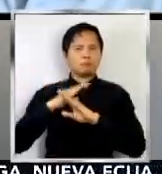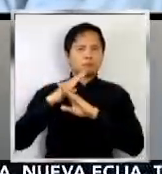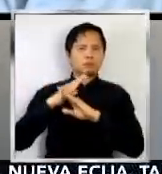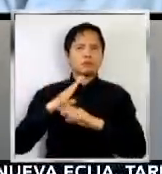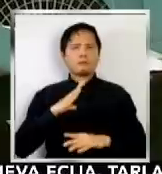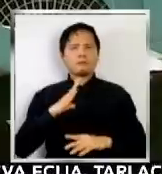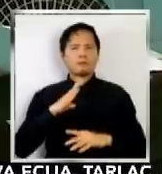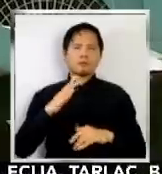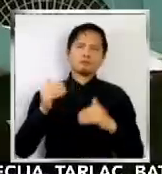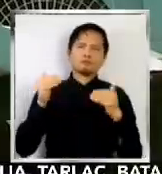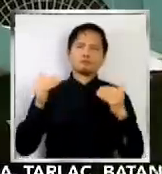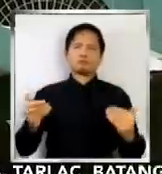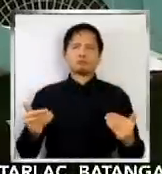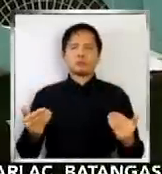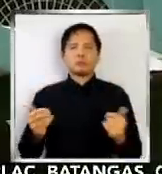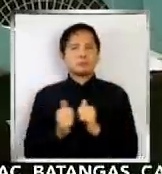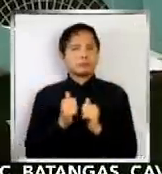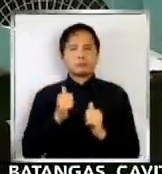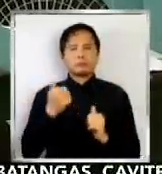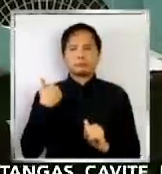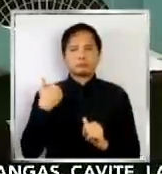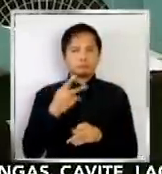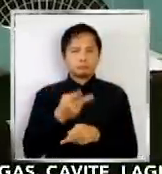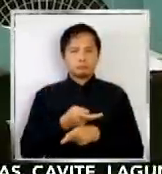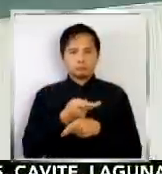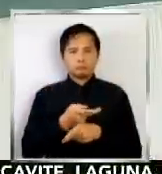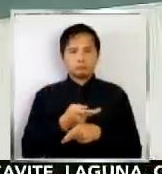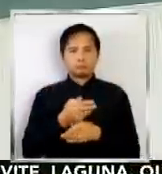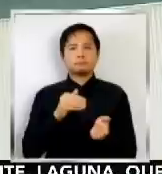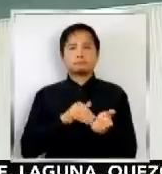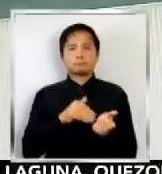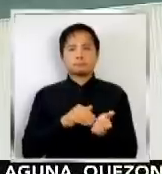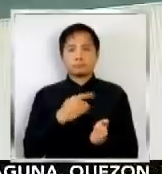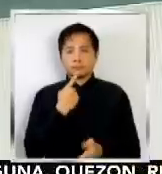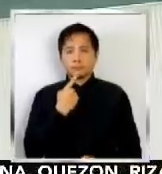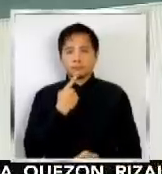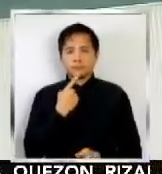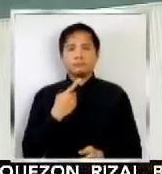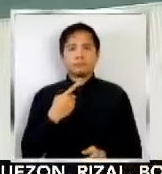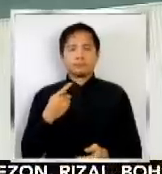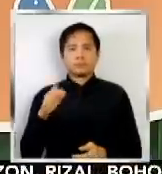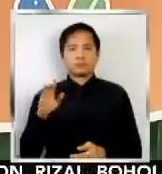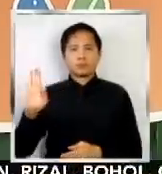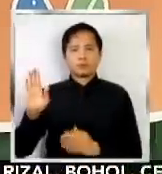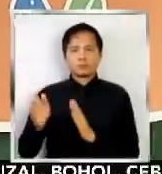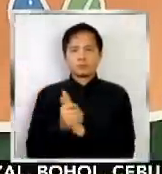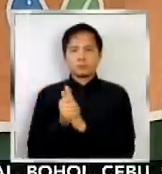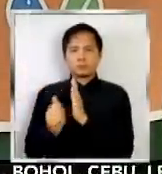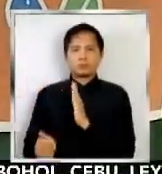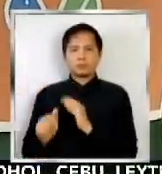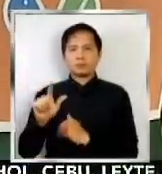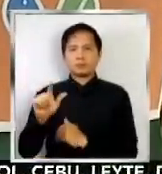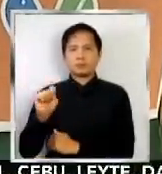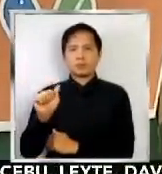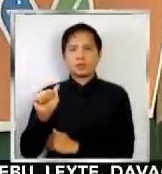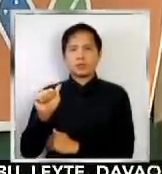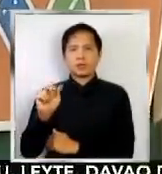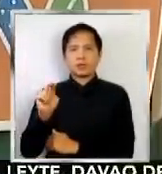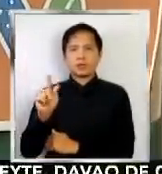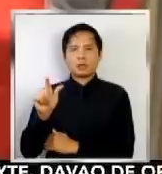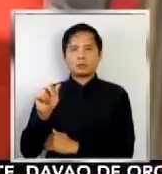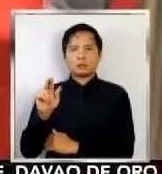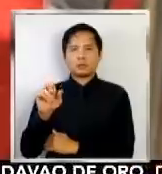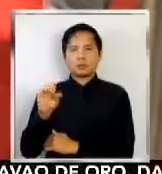sila nag-ingat. Ayon kay Dr. Nympha Putong, na infectious disease specialist ng San Lazaro, agad na ibibigay ang second dose